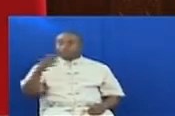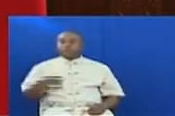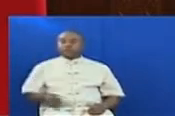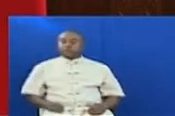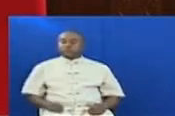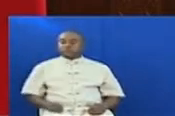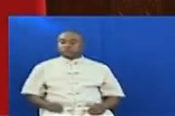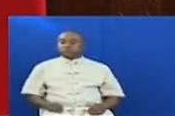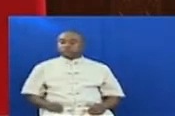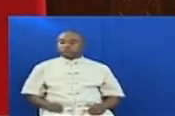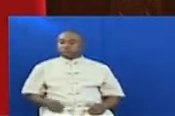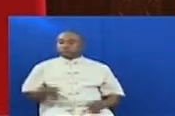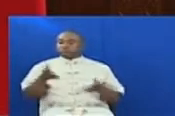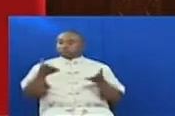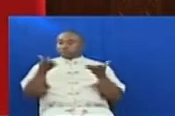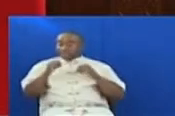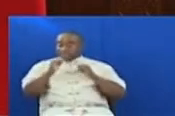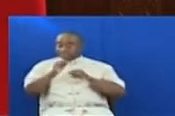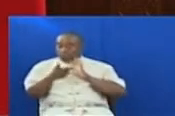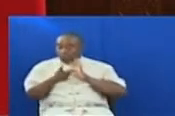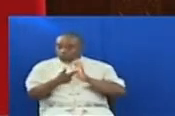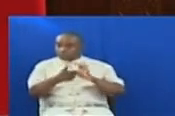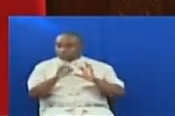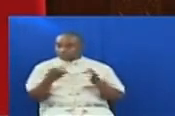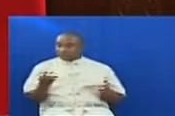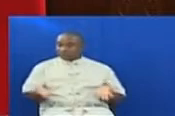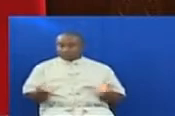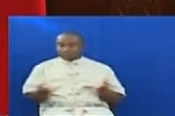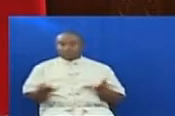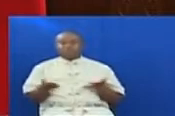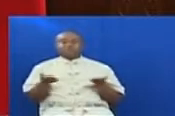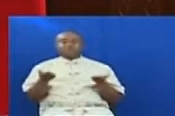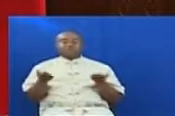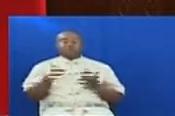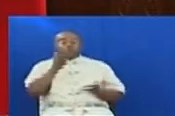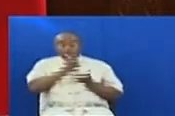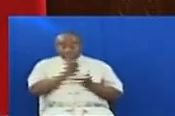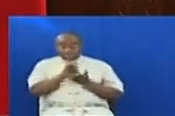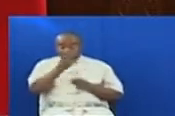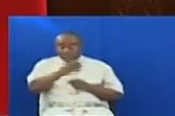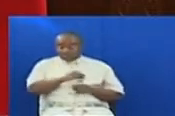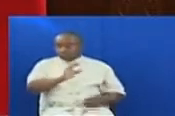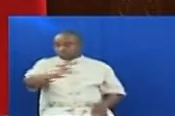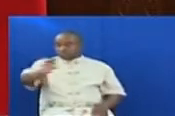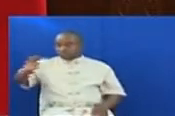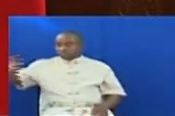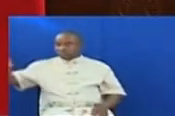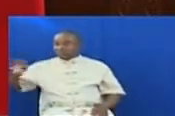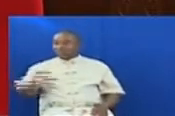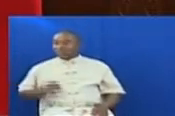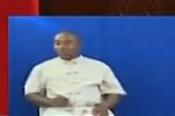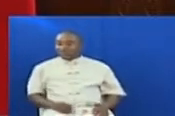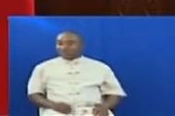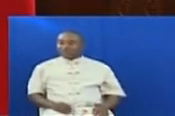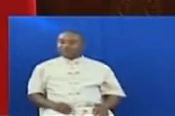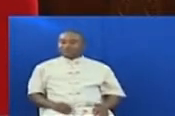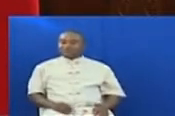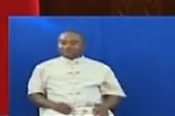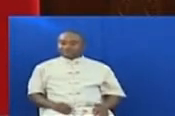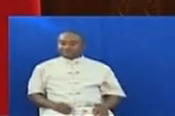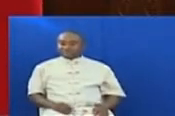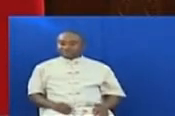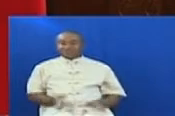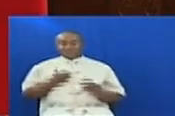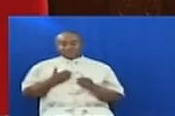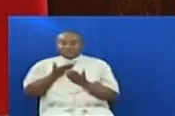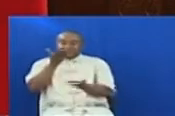moja, basi waonyeshe namna gani watafanya watahakikisha zile fedha zinaenda katika muda ambao umeupanga kama ilivyokuwa